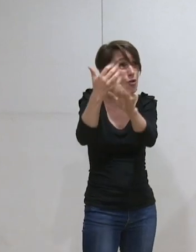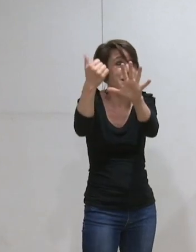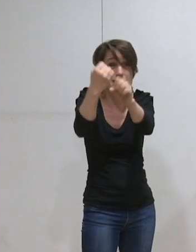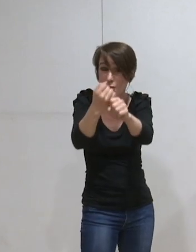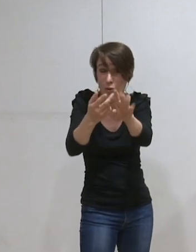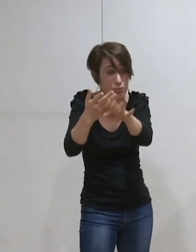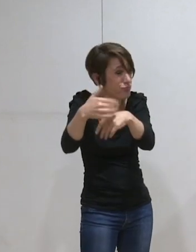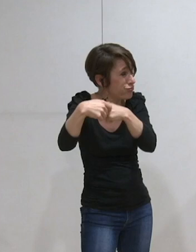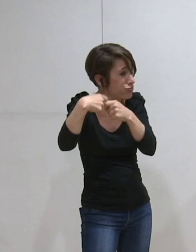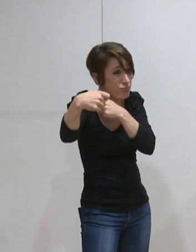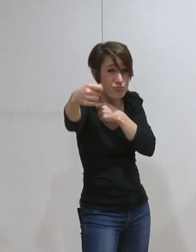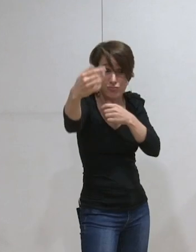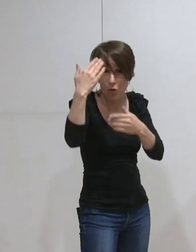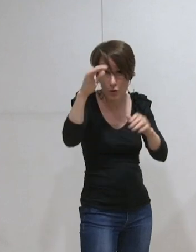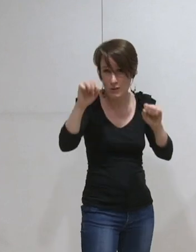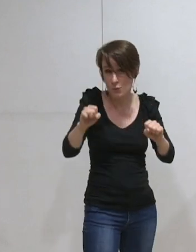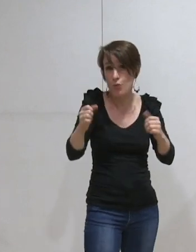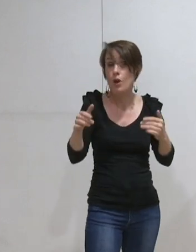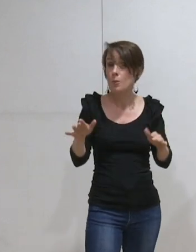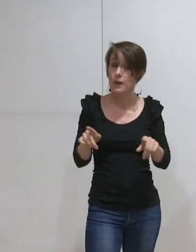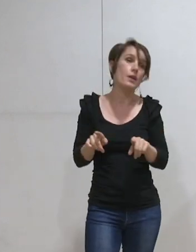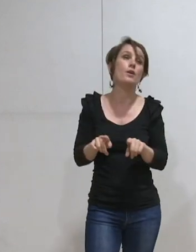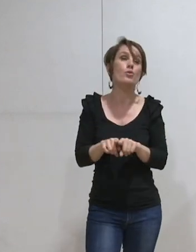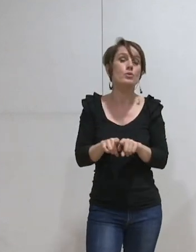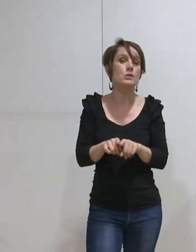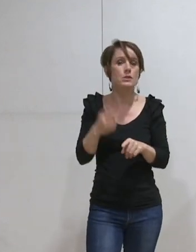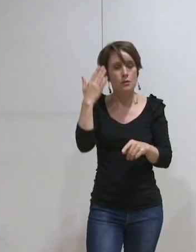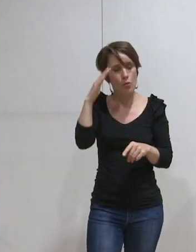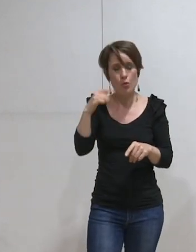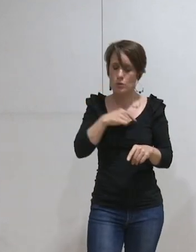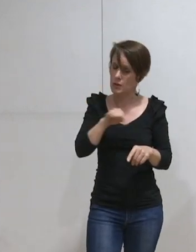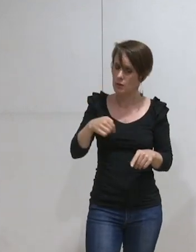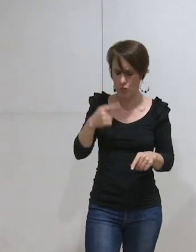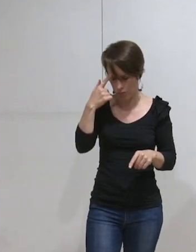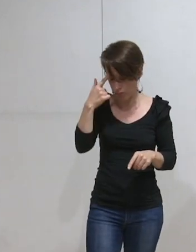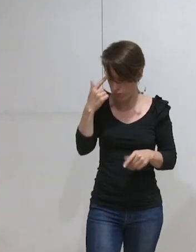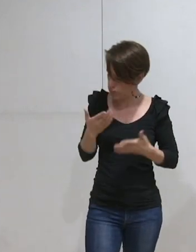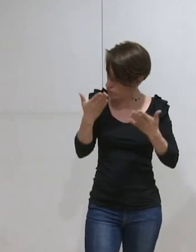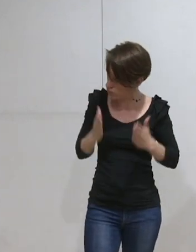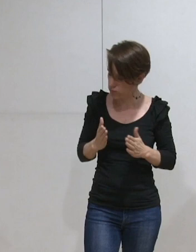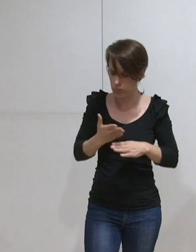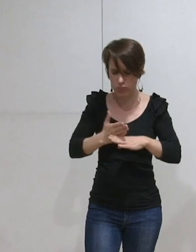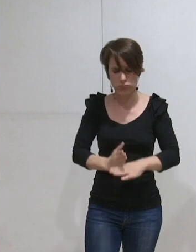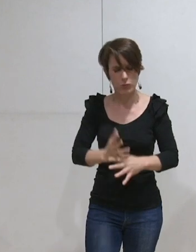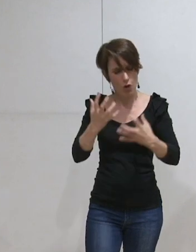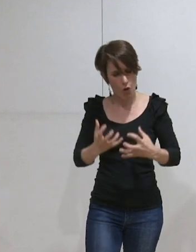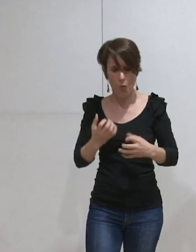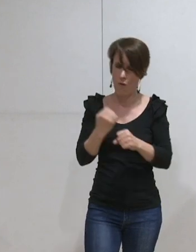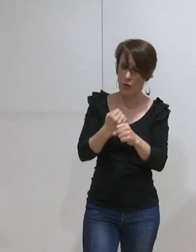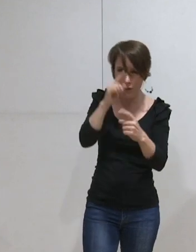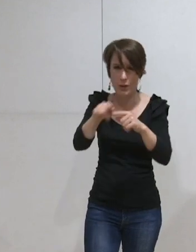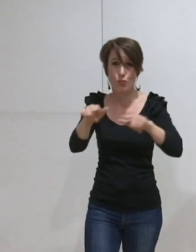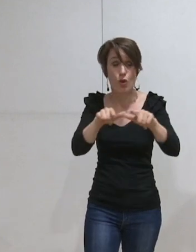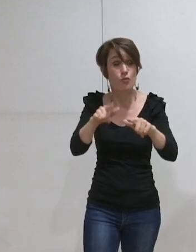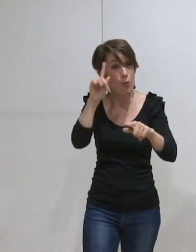les voir émerger à la fois également de cette ambition résolue à travailler sur cette question cette question du logement qui est bonne pour l'emploi qui est bonne pour